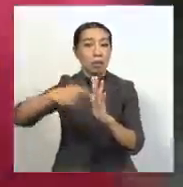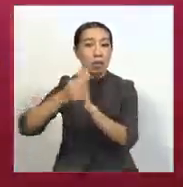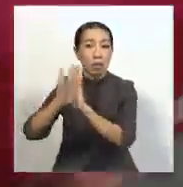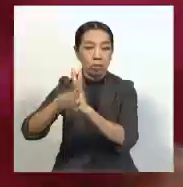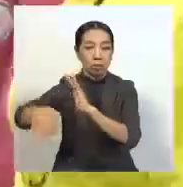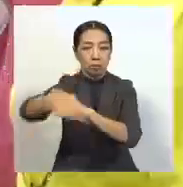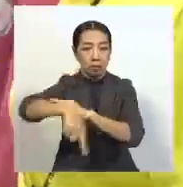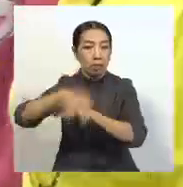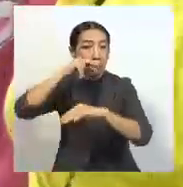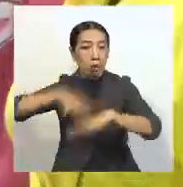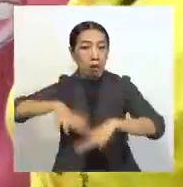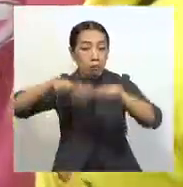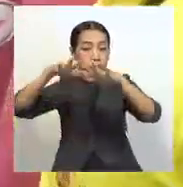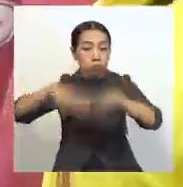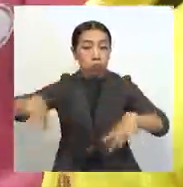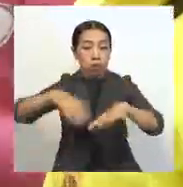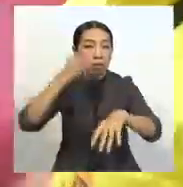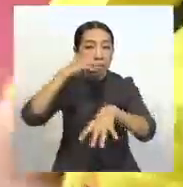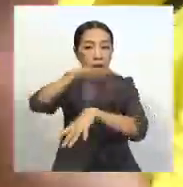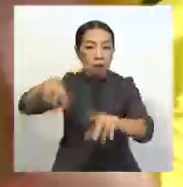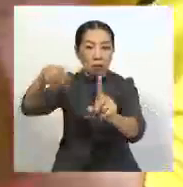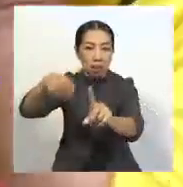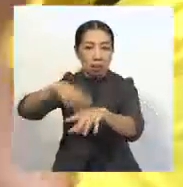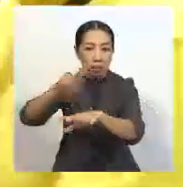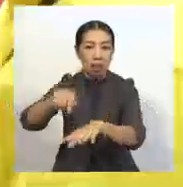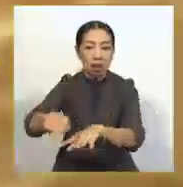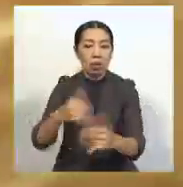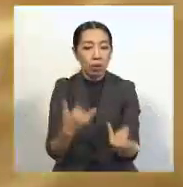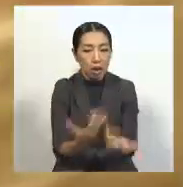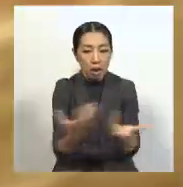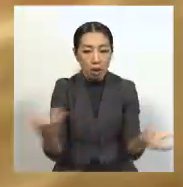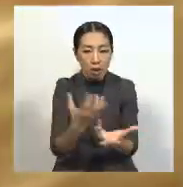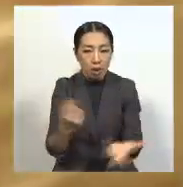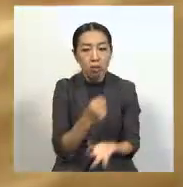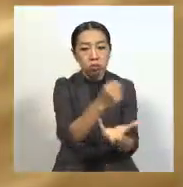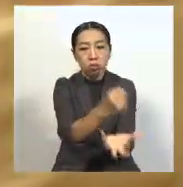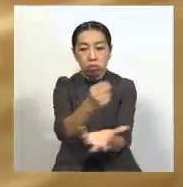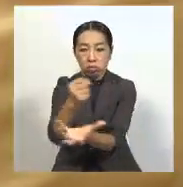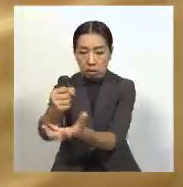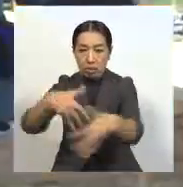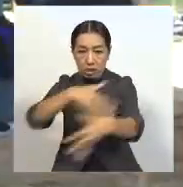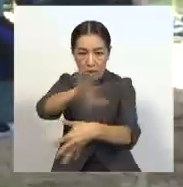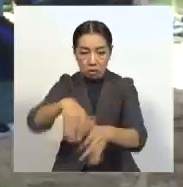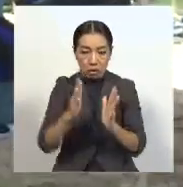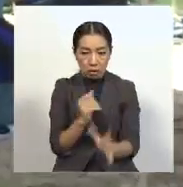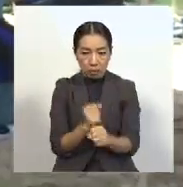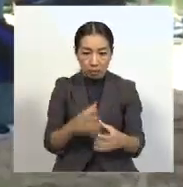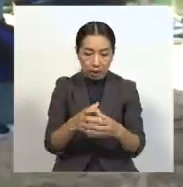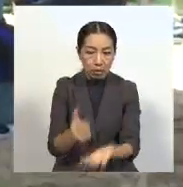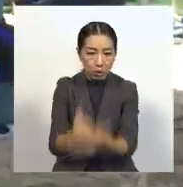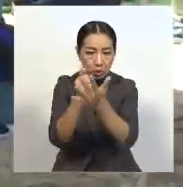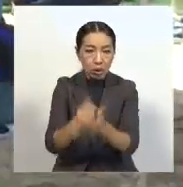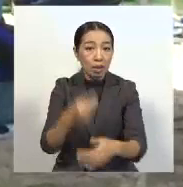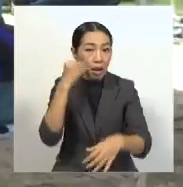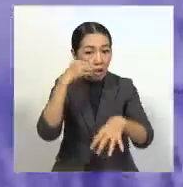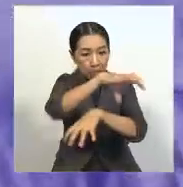บปัญหาอุทกภัยนะครับกว่า 1,000 หลังคาเรือนโดยวันนี้มีการแจกถุงยางชีพการนำเจ้าหน้าที่เข้ามาตรวจเช็คอุปกรณ์ไฟฟ้